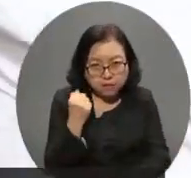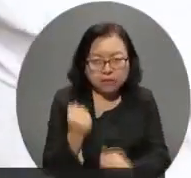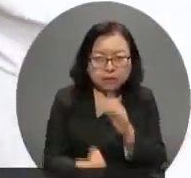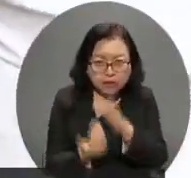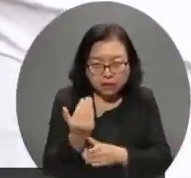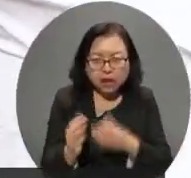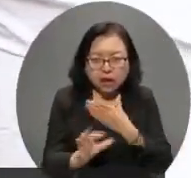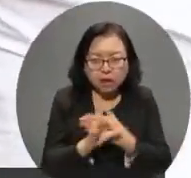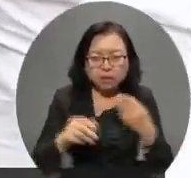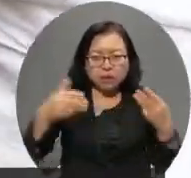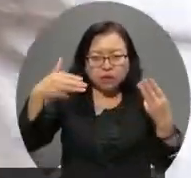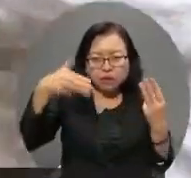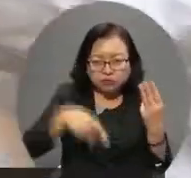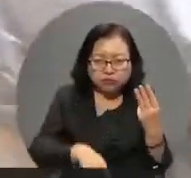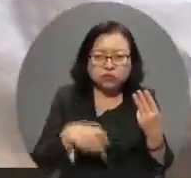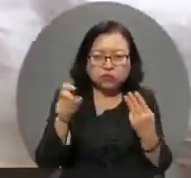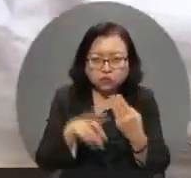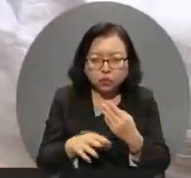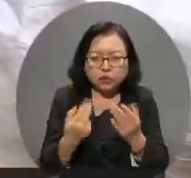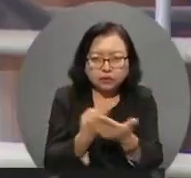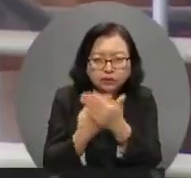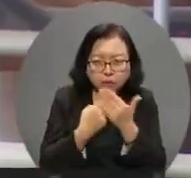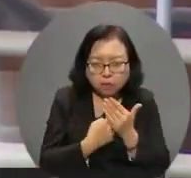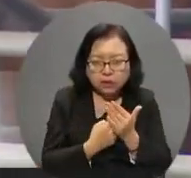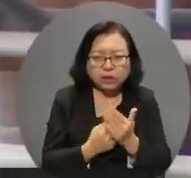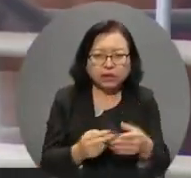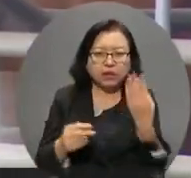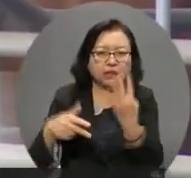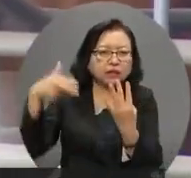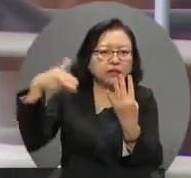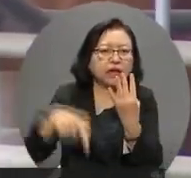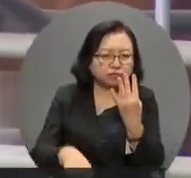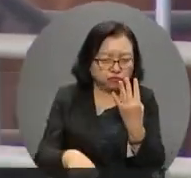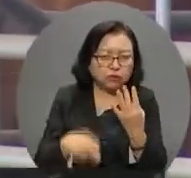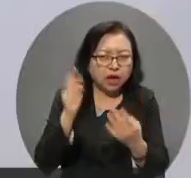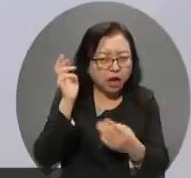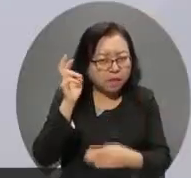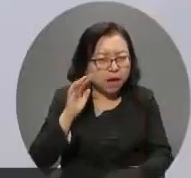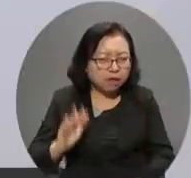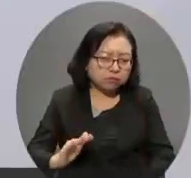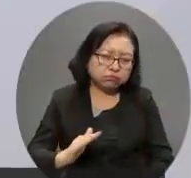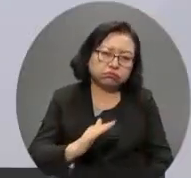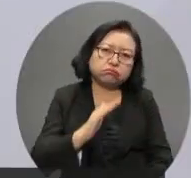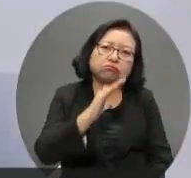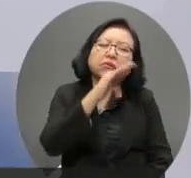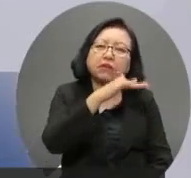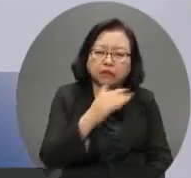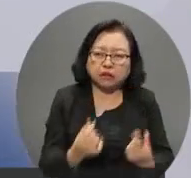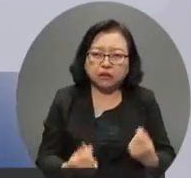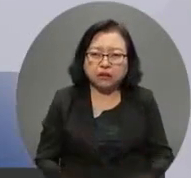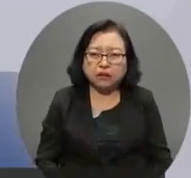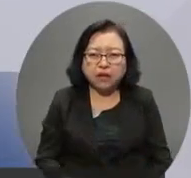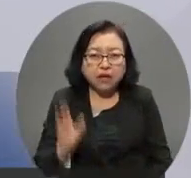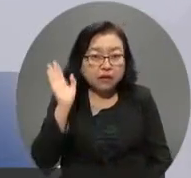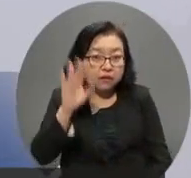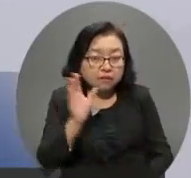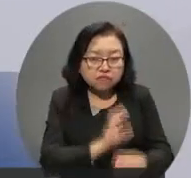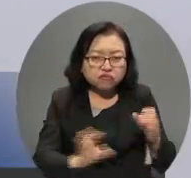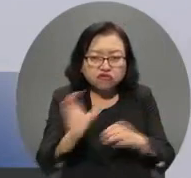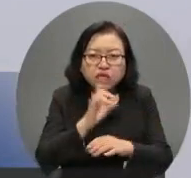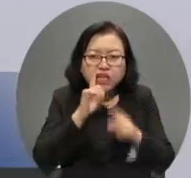또는 바이러스 최대 잠복기인 4주를 고비로 보는 이유입니다. 우리 도에서 추가적인 신고는 없는